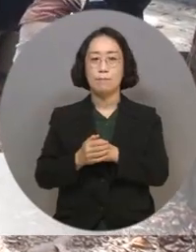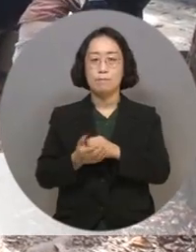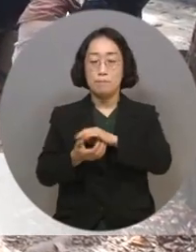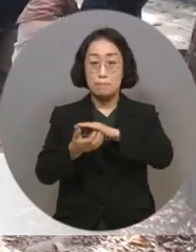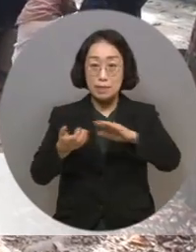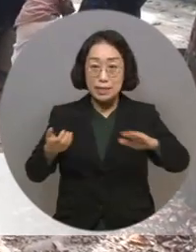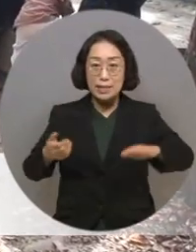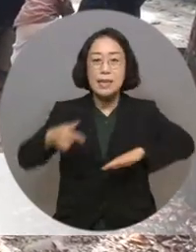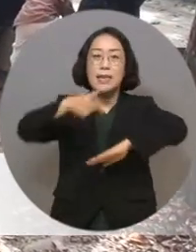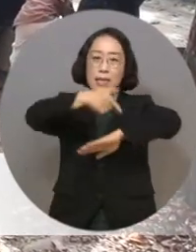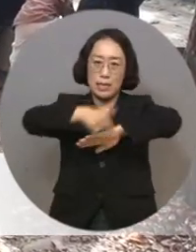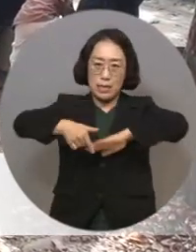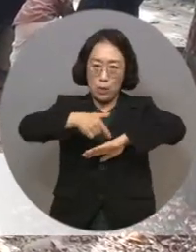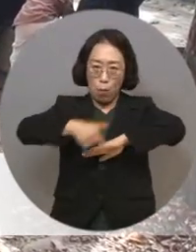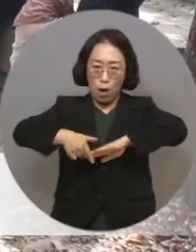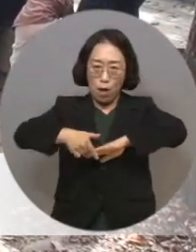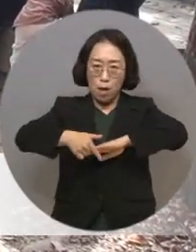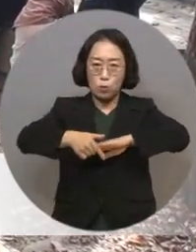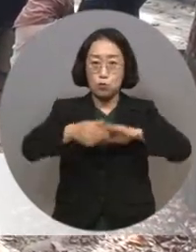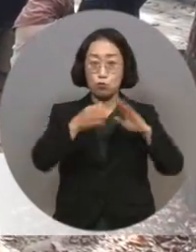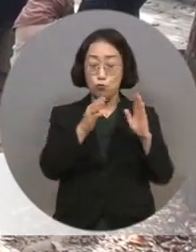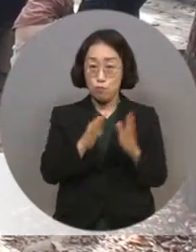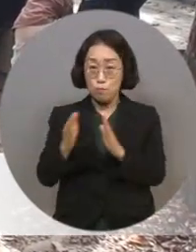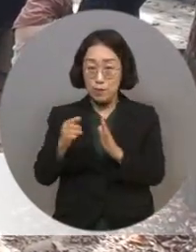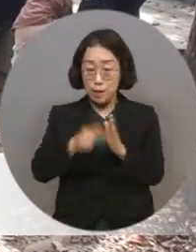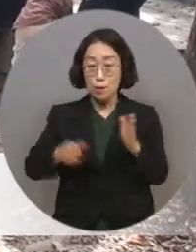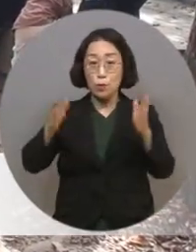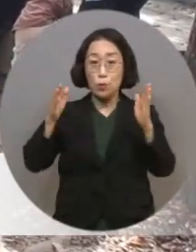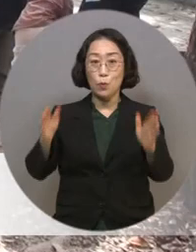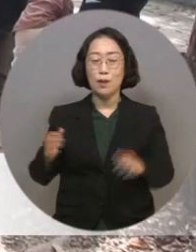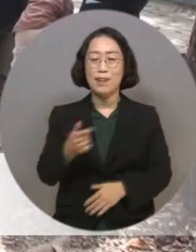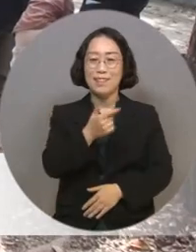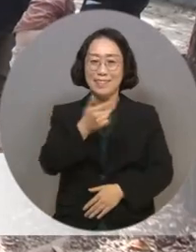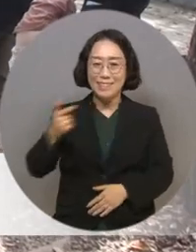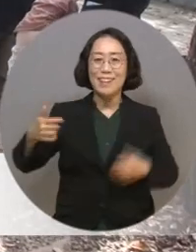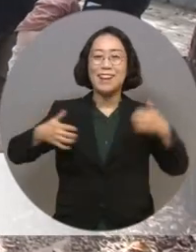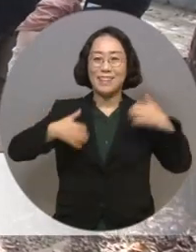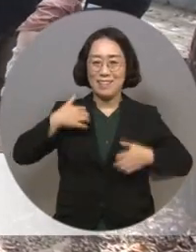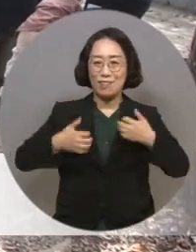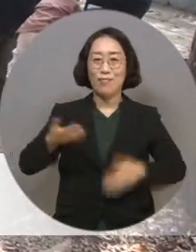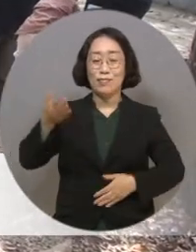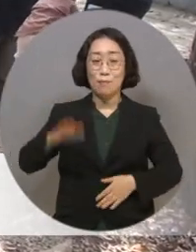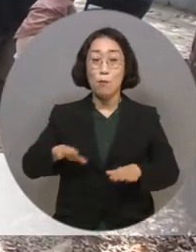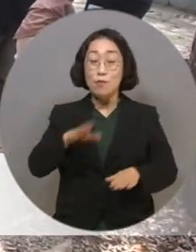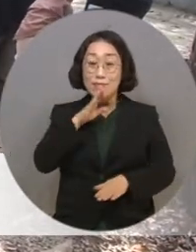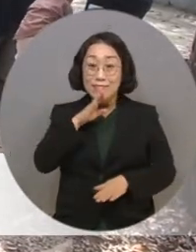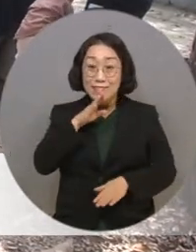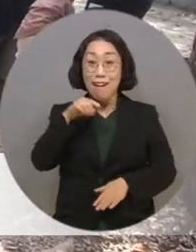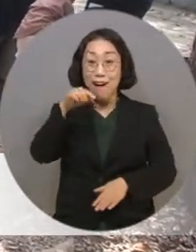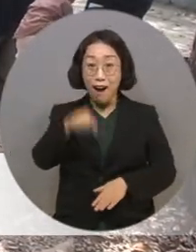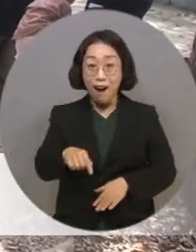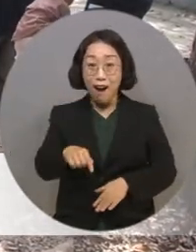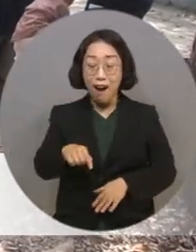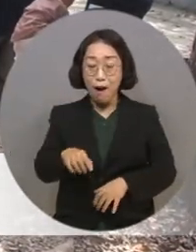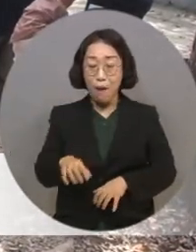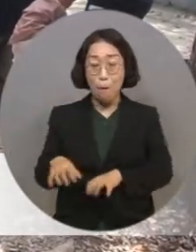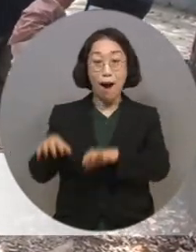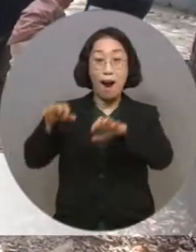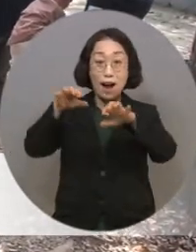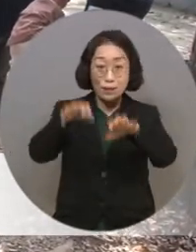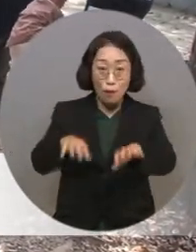그러면서 이제 기획을 하고 준비를 하는 그 기간도 상당히 즐거웠지만 오늘도 이렇게 넓은 곳에